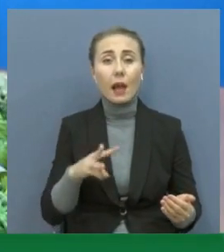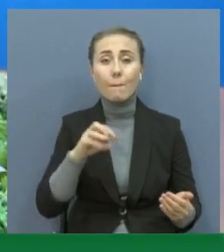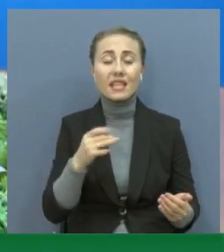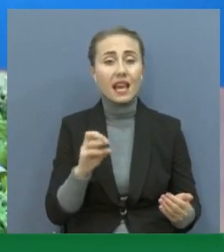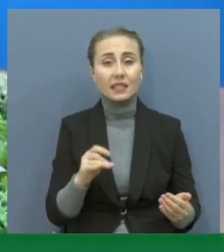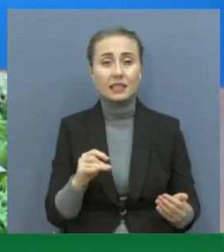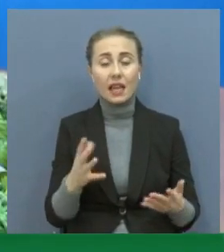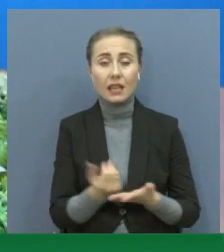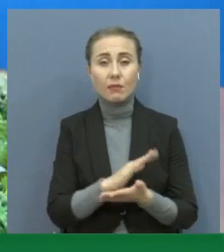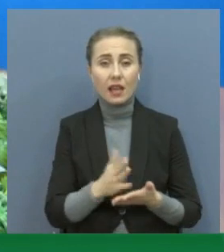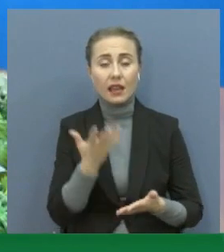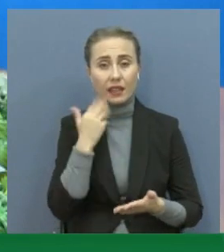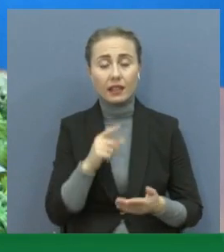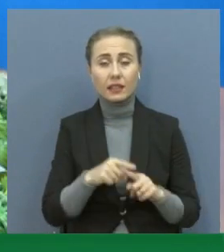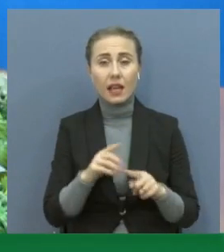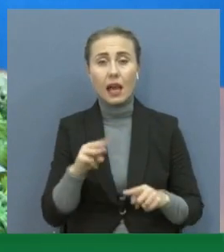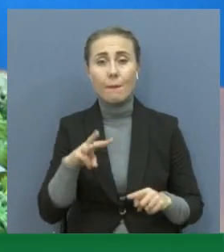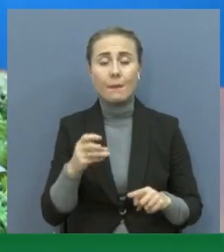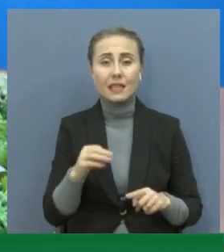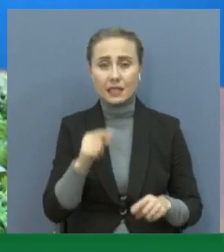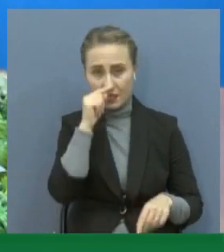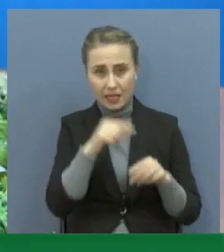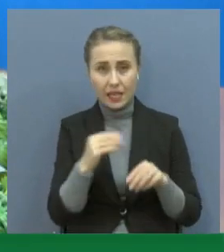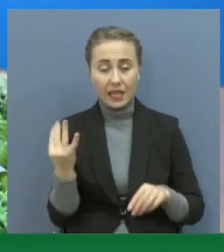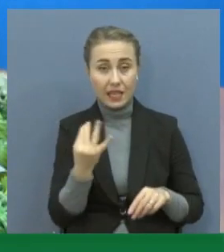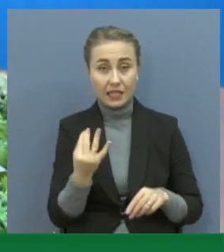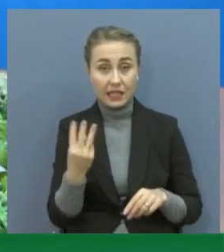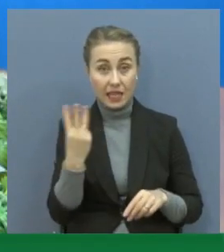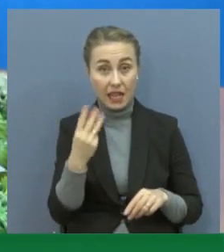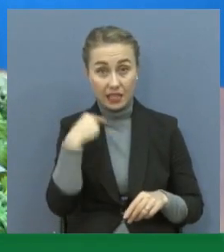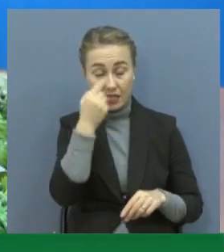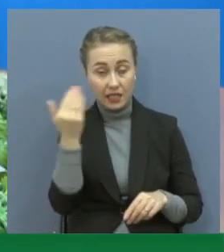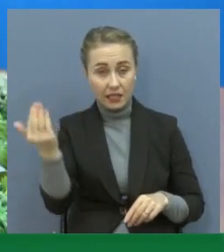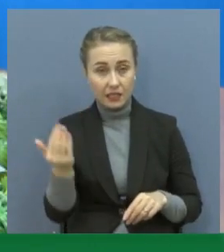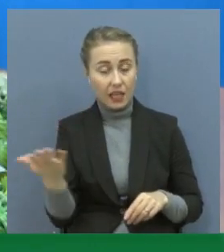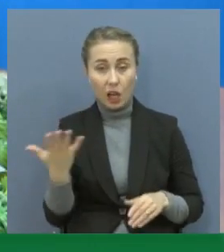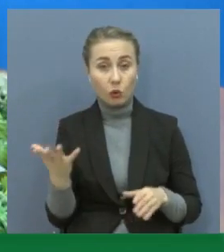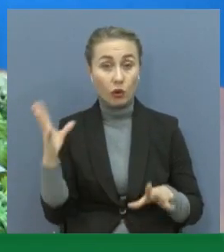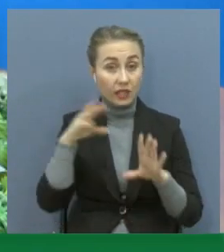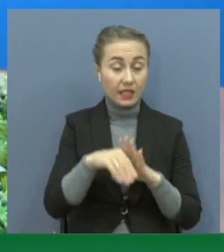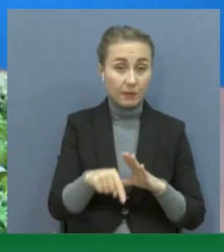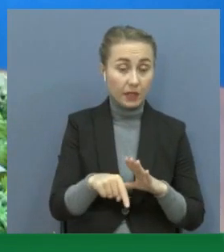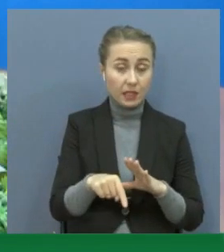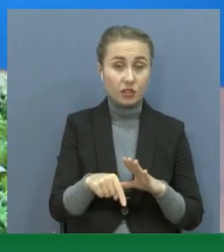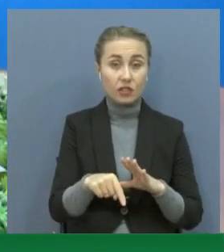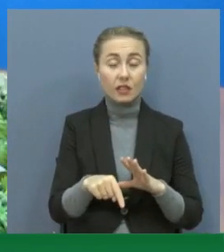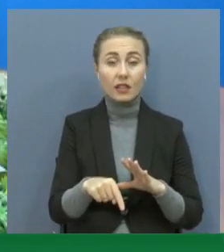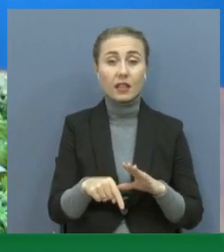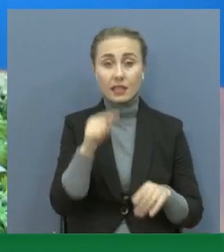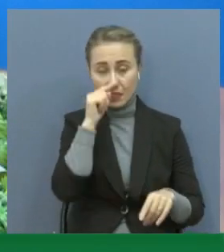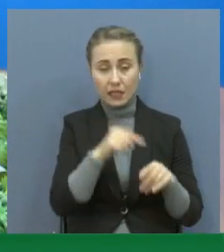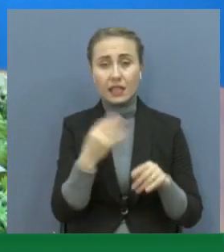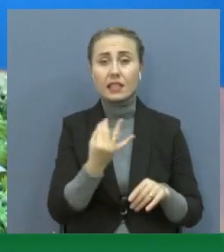применяется. Это когда процедура медиации затрагивает интересы третьих лиц, которые не вовлечены в эту процедуру,